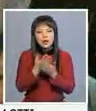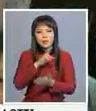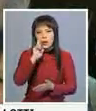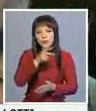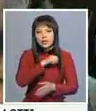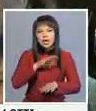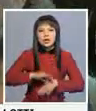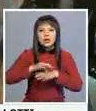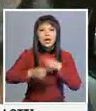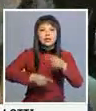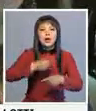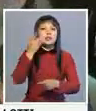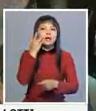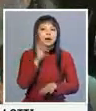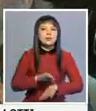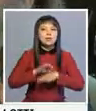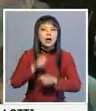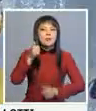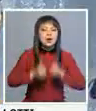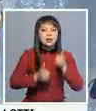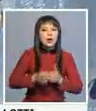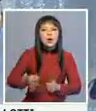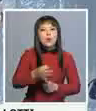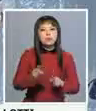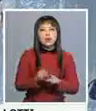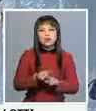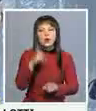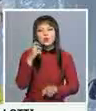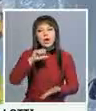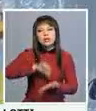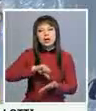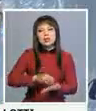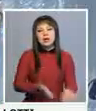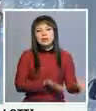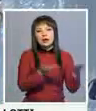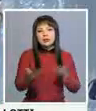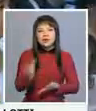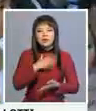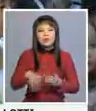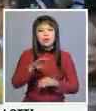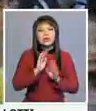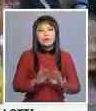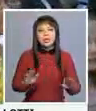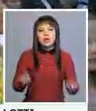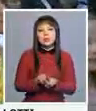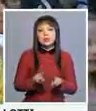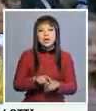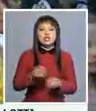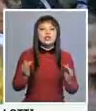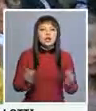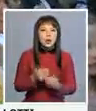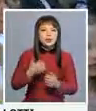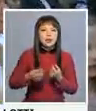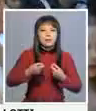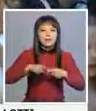жыл қатарынан дәстүрлі түрде ұйымдастырылып келе жатқан байқауға облыс өңірлерінен 100 қатысушы жиналған. Барлық балабақшалар, шағын орталықтар мен